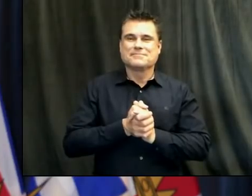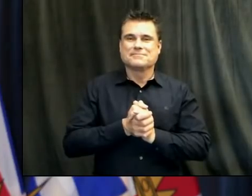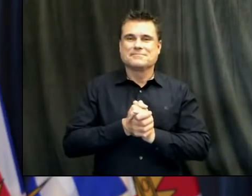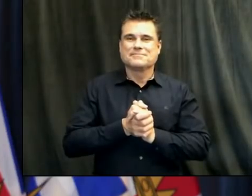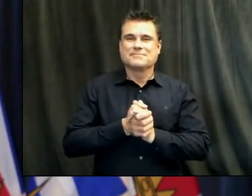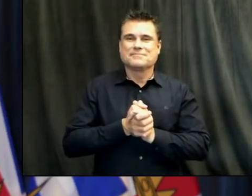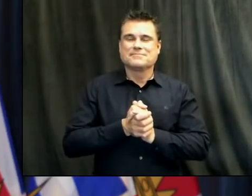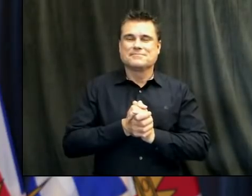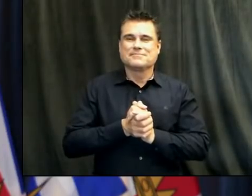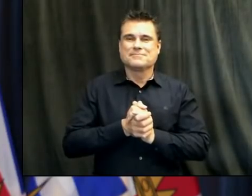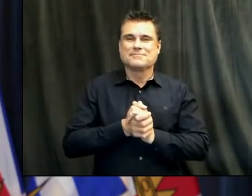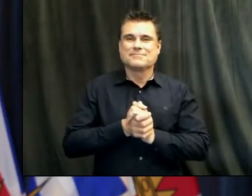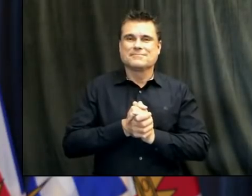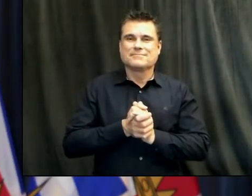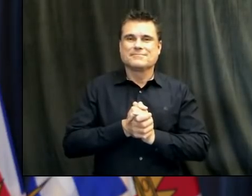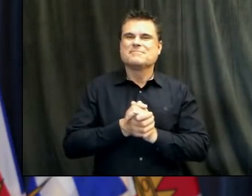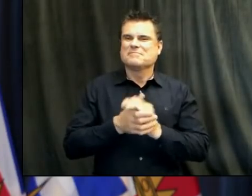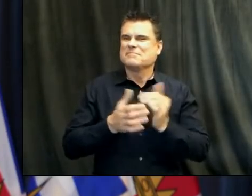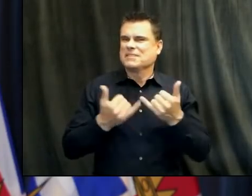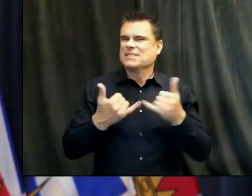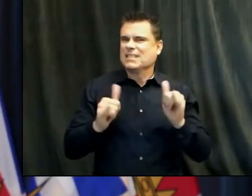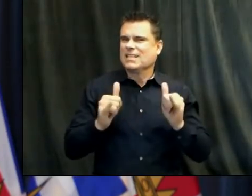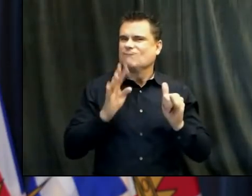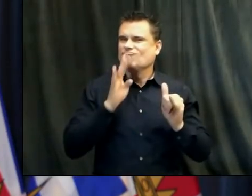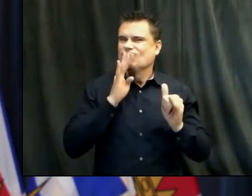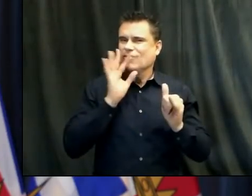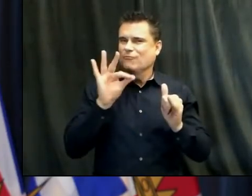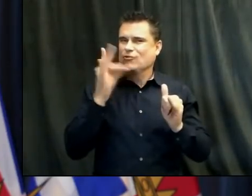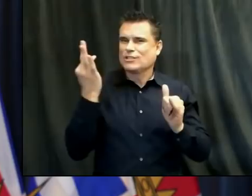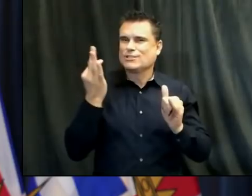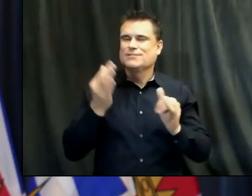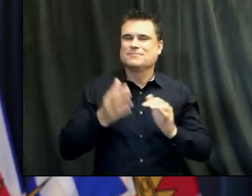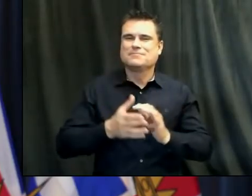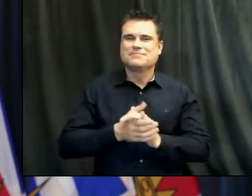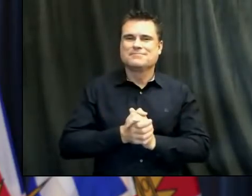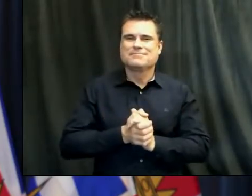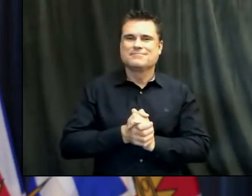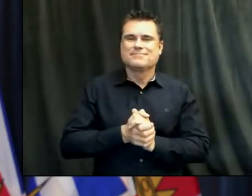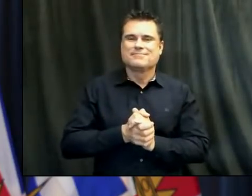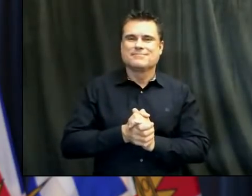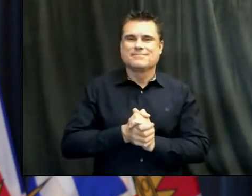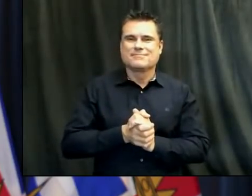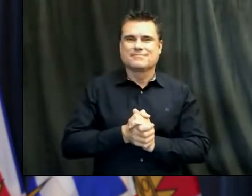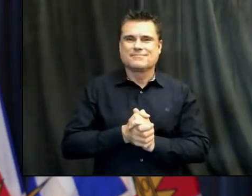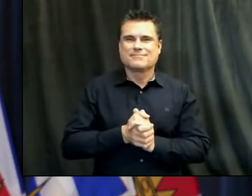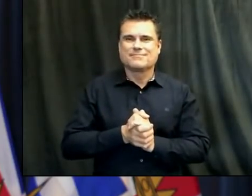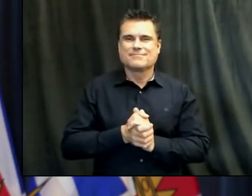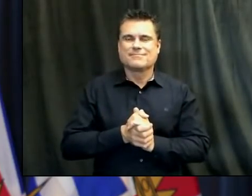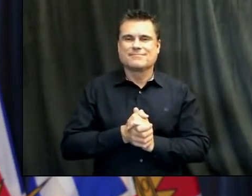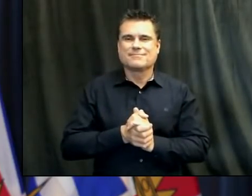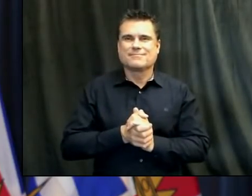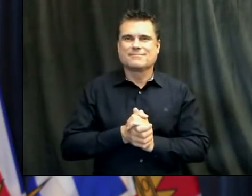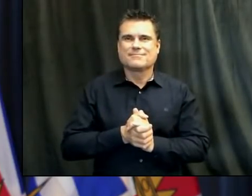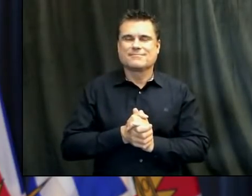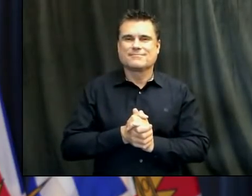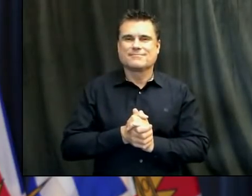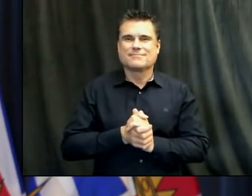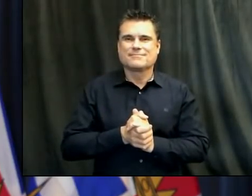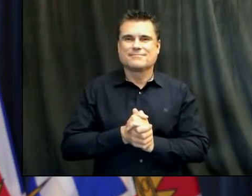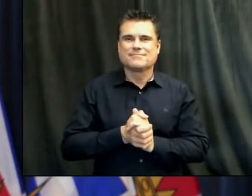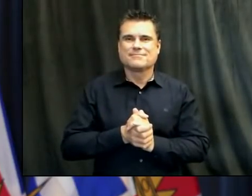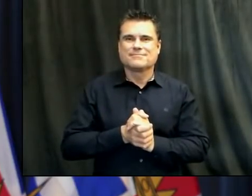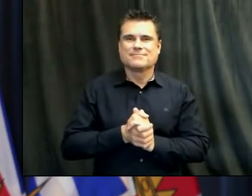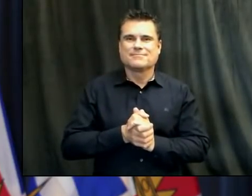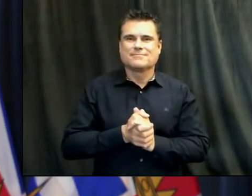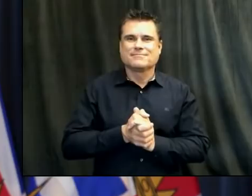d'être sûr ici en Colombie-Britannique, on est prêt. Et j'ai beaucoup de confiance au Dr. Ross